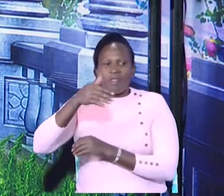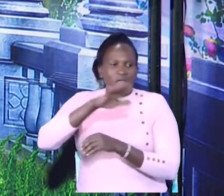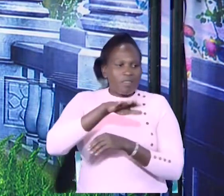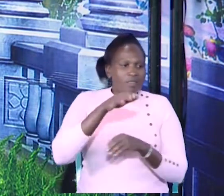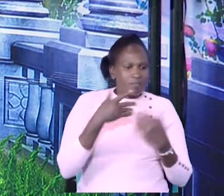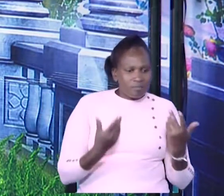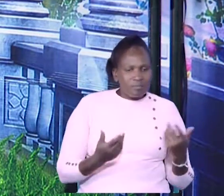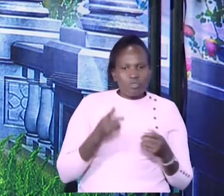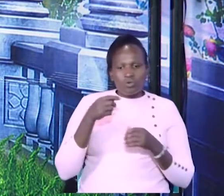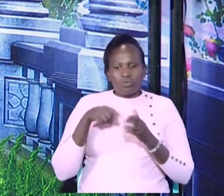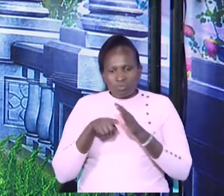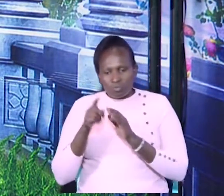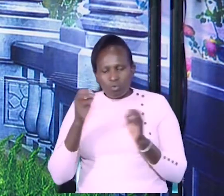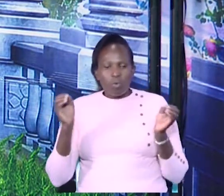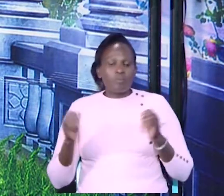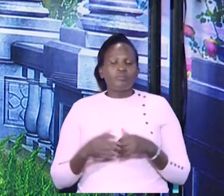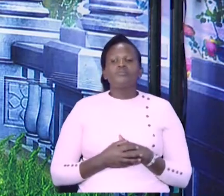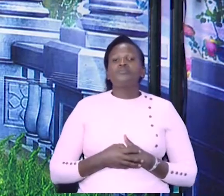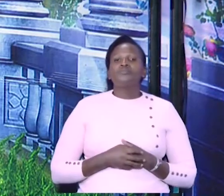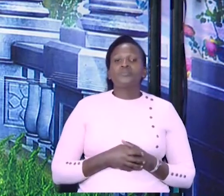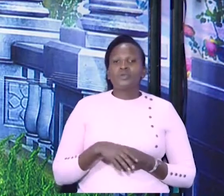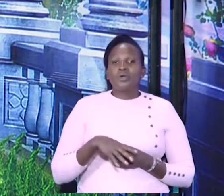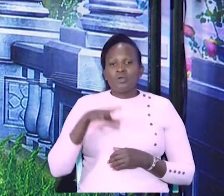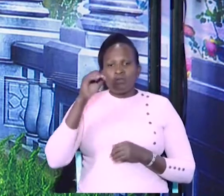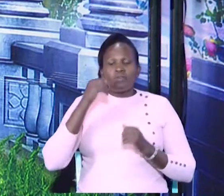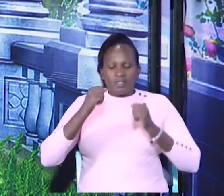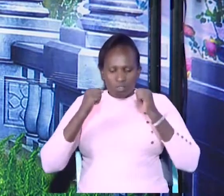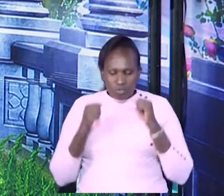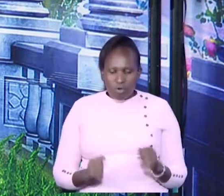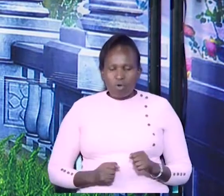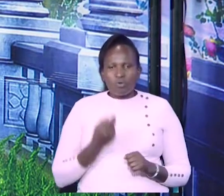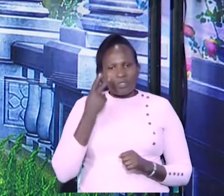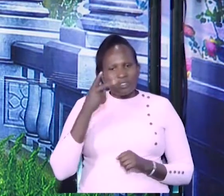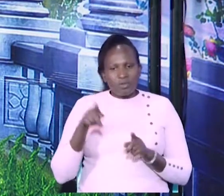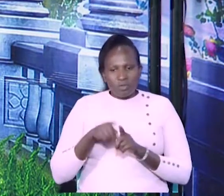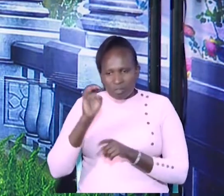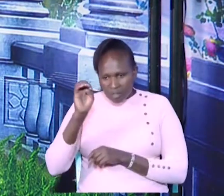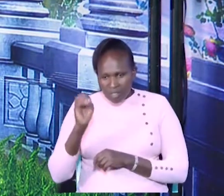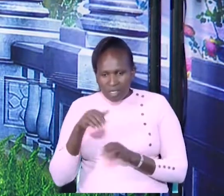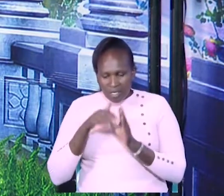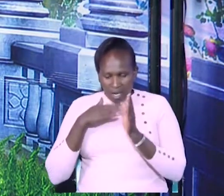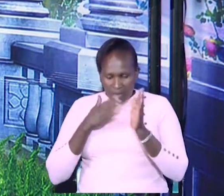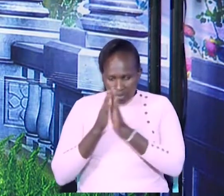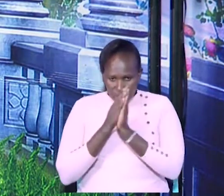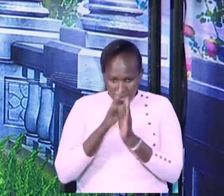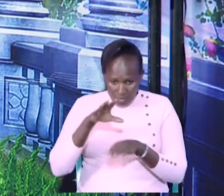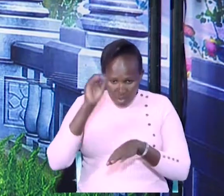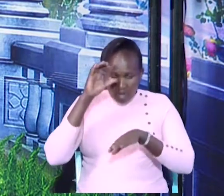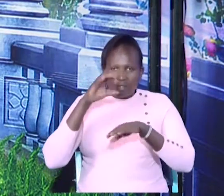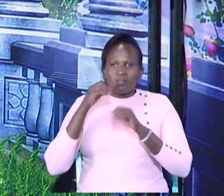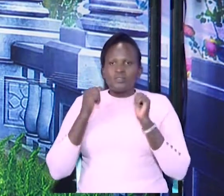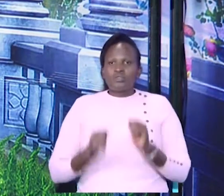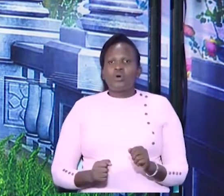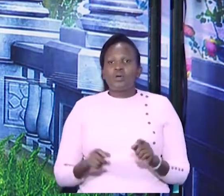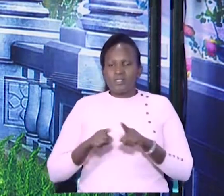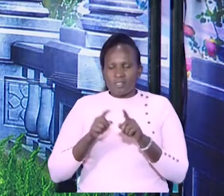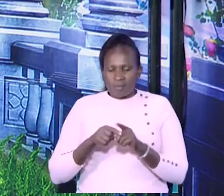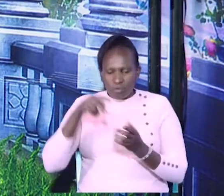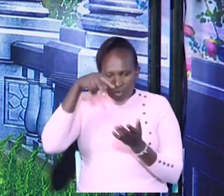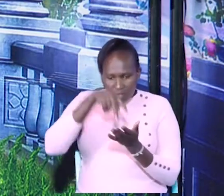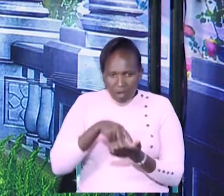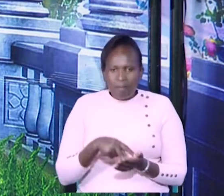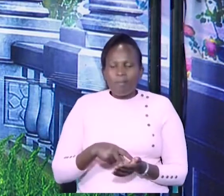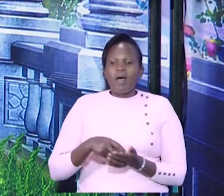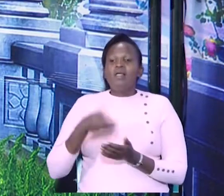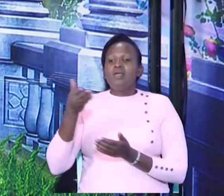ambayo pengine hugeweza kujipeleka mahali pale. Unapata ujasiri. Tunaona Ezekiel in our story, alipata ujasiri hata kusimama katika